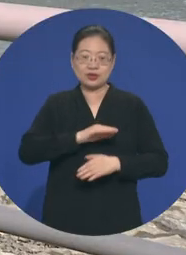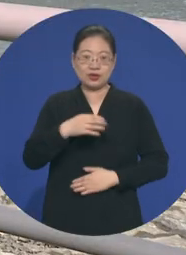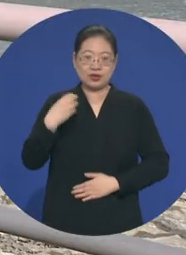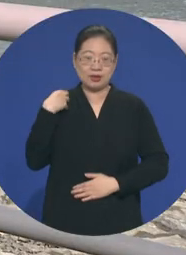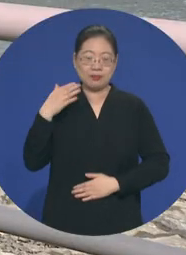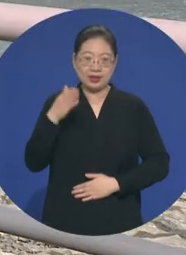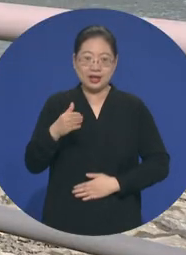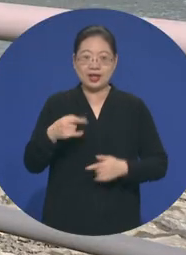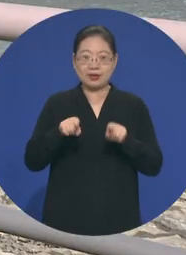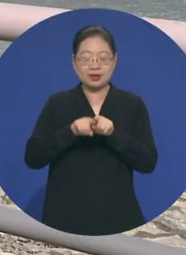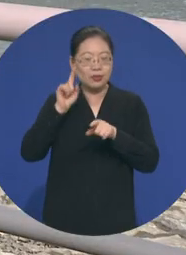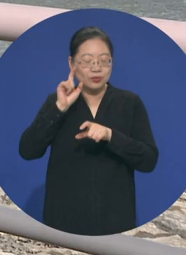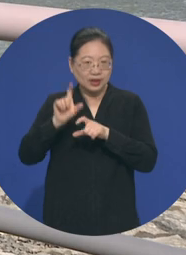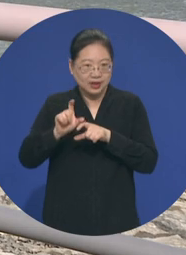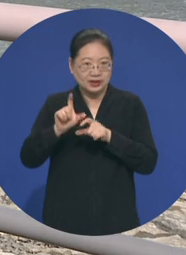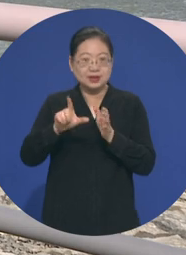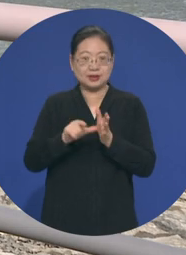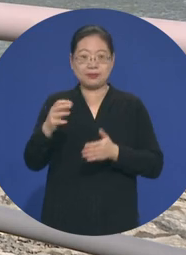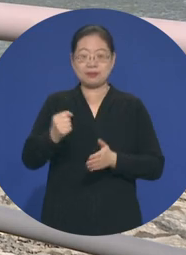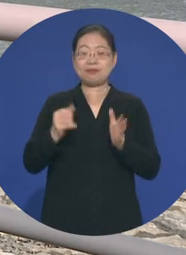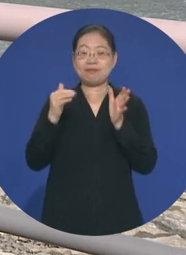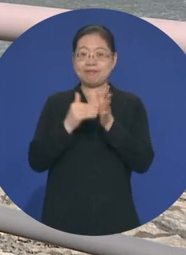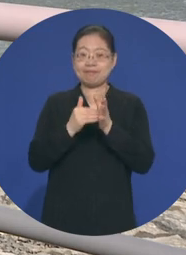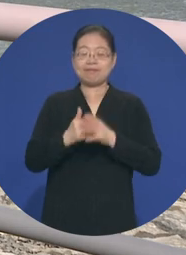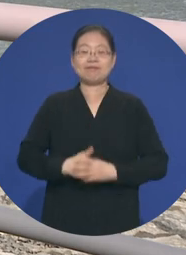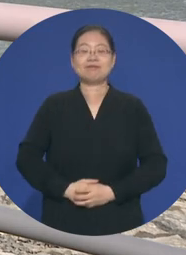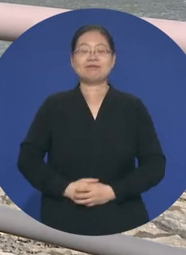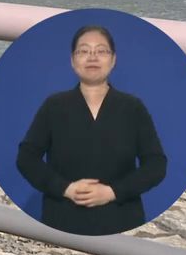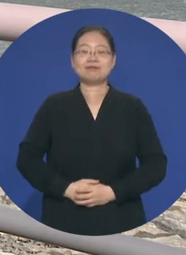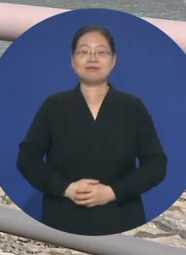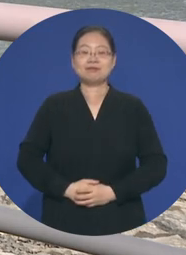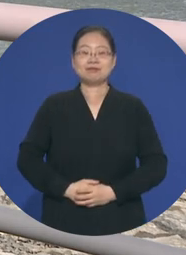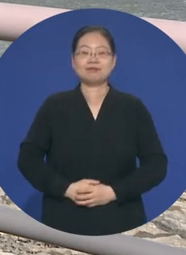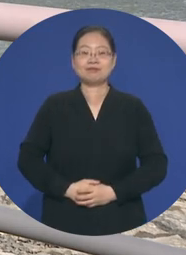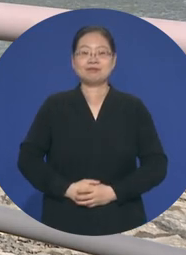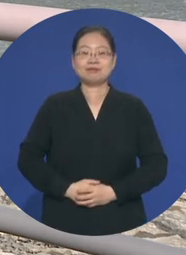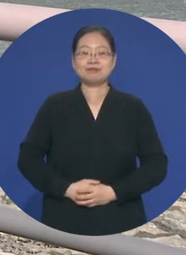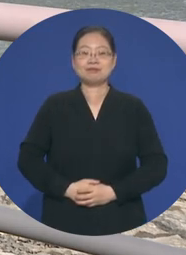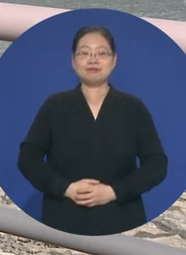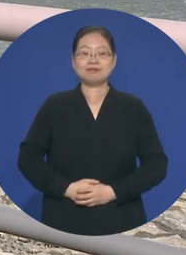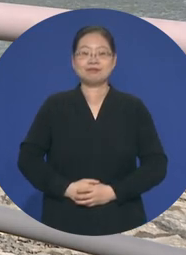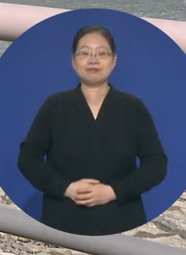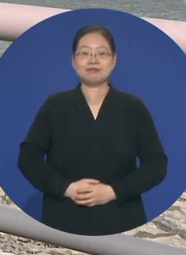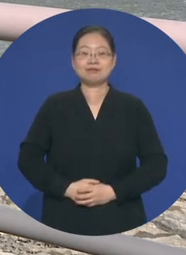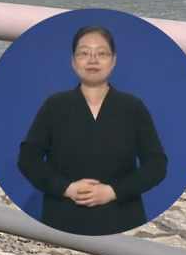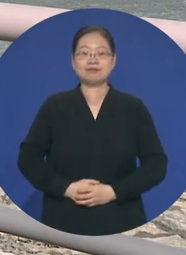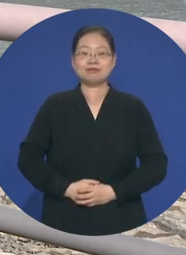방향을 함께 고민하고 행동하는 자리가 됐습니다. GTV 뉴스 최창순입니다.